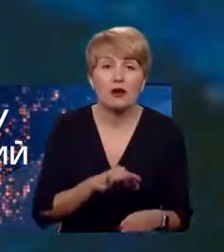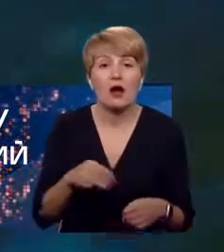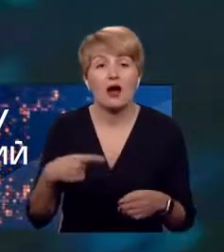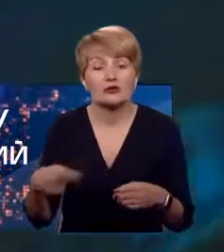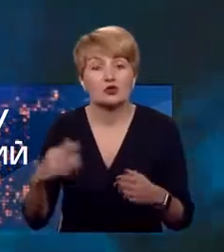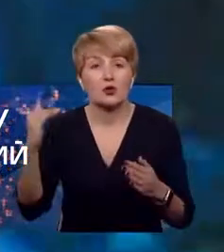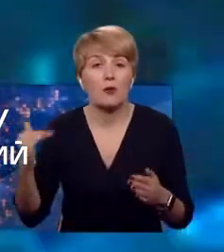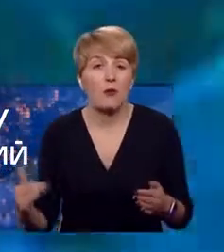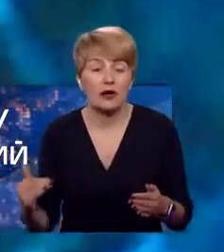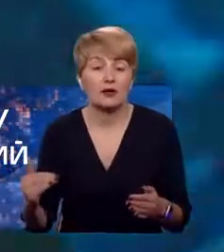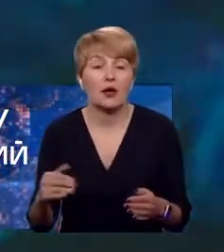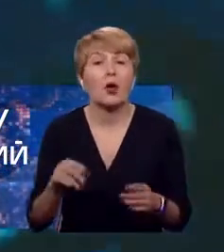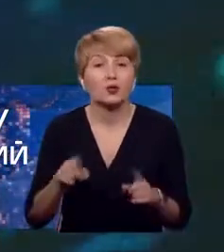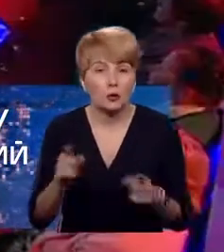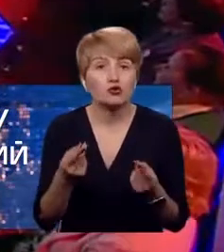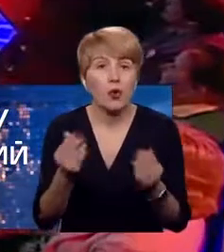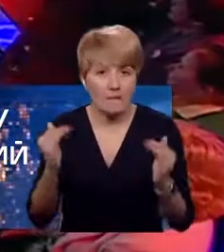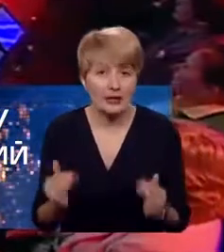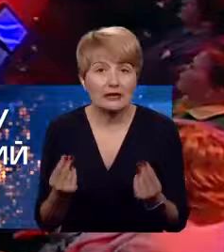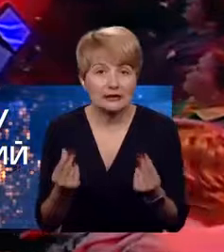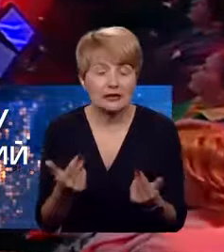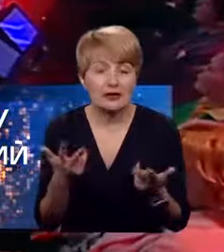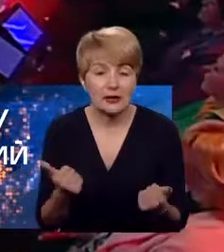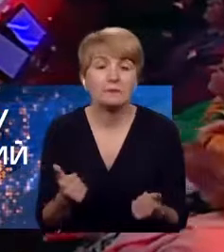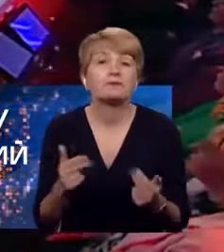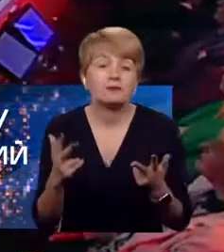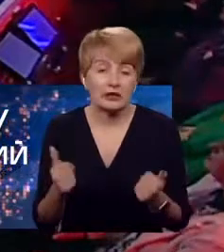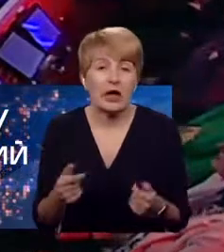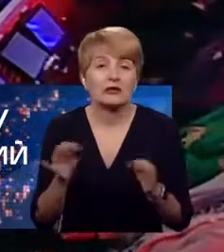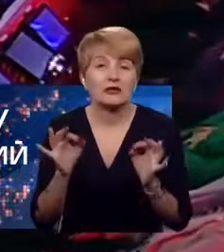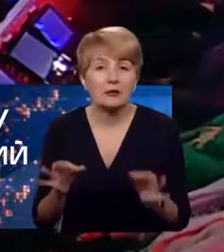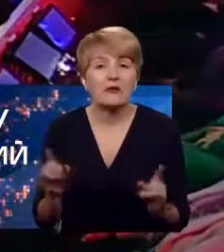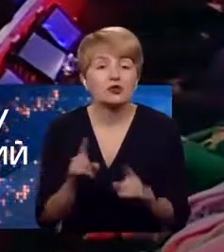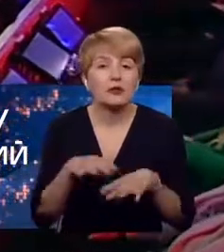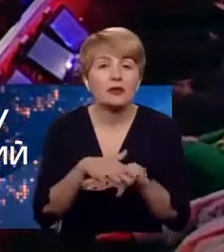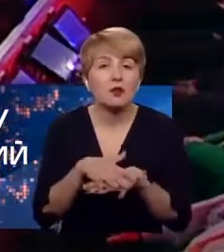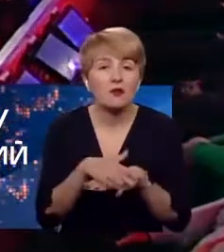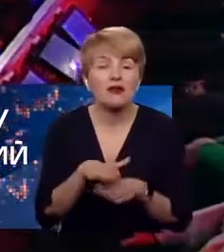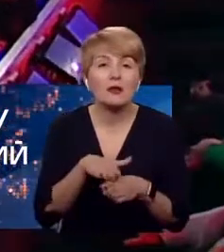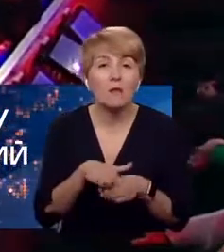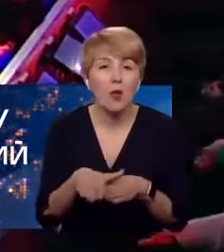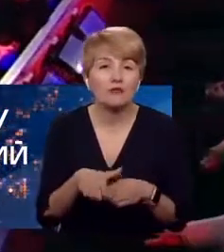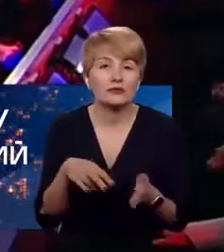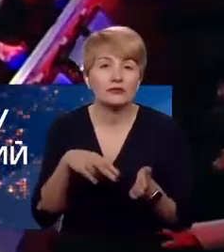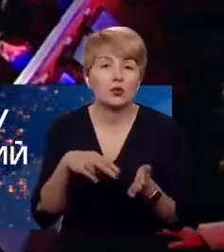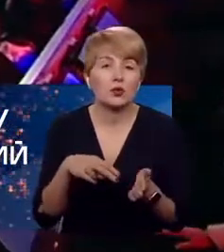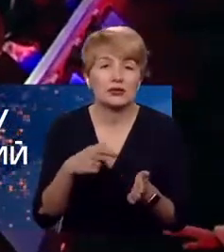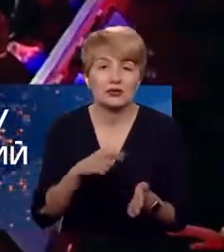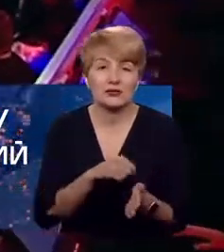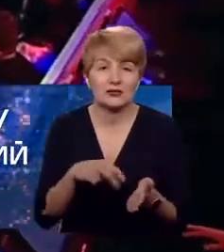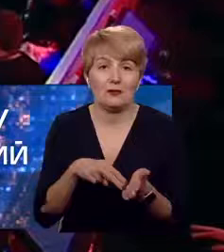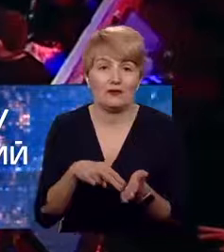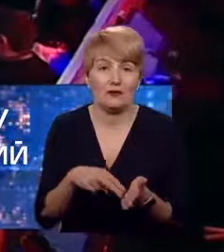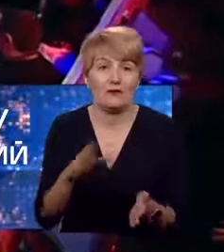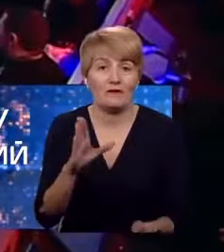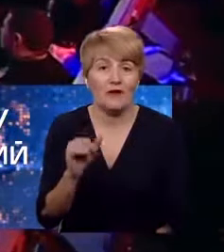видобуток. Що мала ціна, так? Так, тому що насправді для того, щоб розрахувати повну собівартість газу, некоректно, як робить